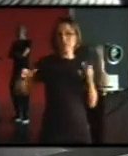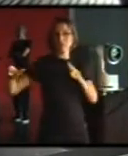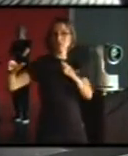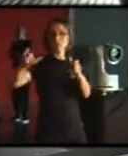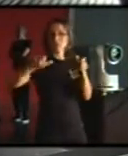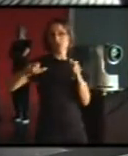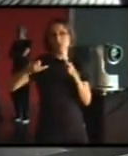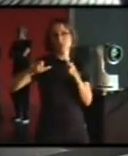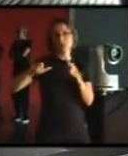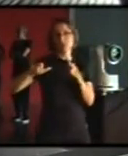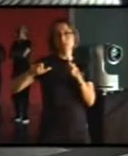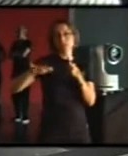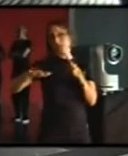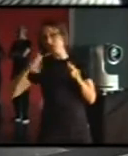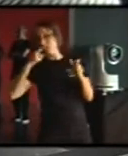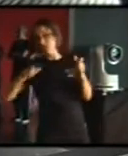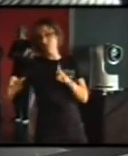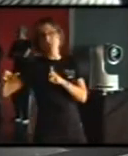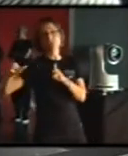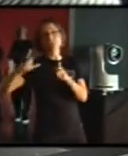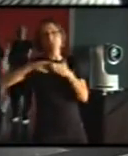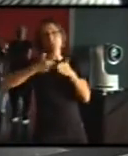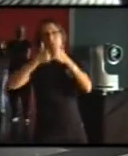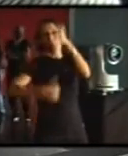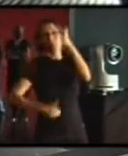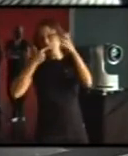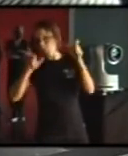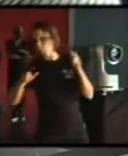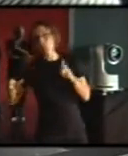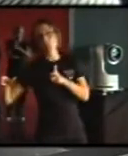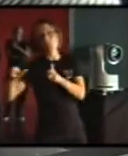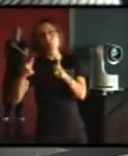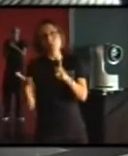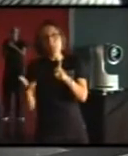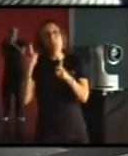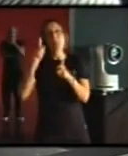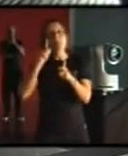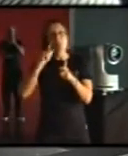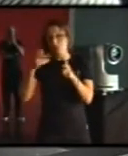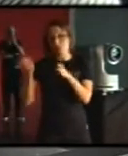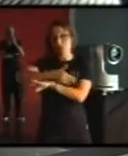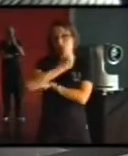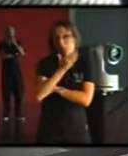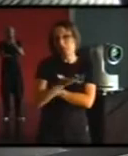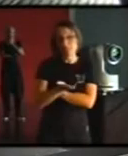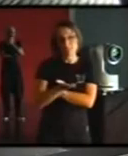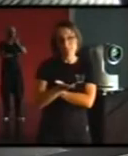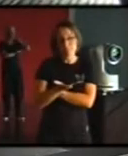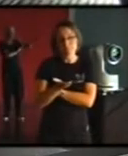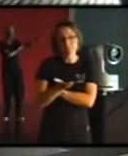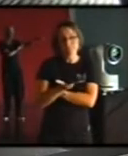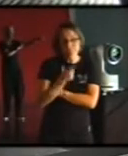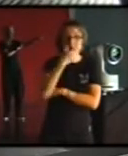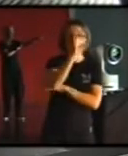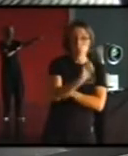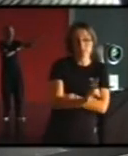père de la plateforme à gauche, parce que là, aucun train passe. Au milieu, on arrive de